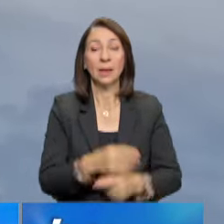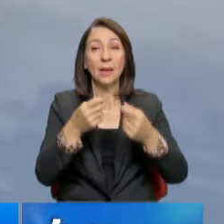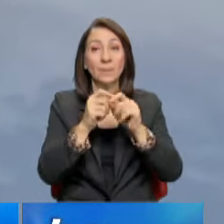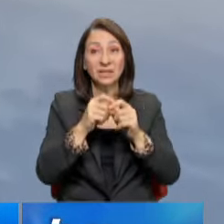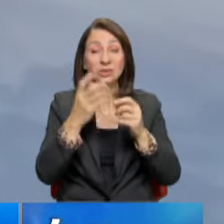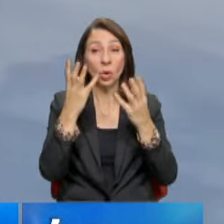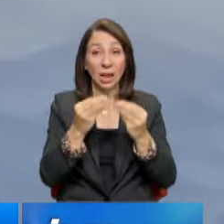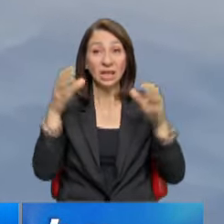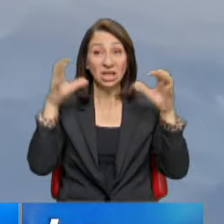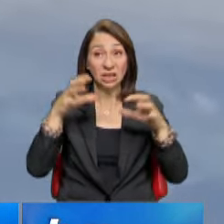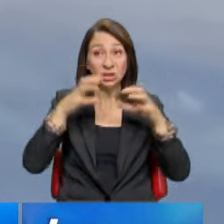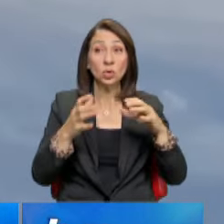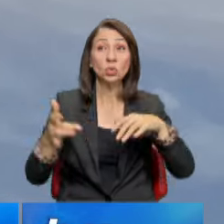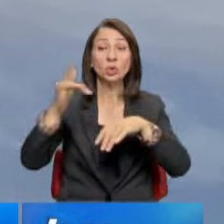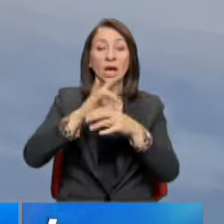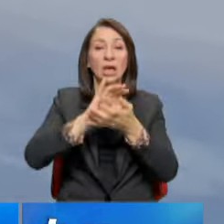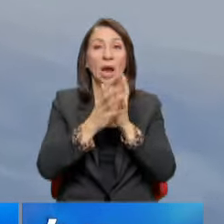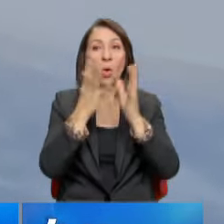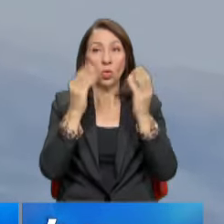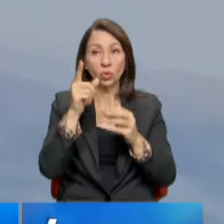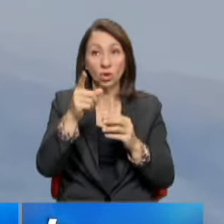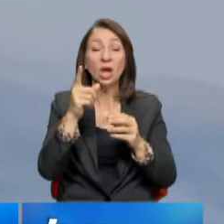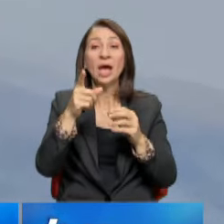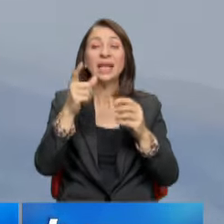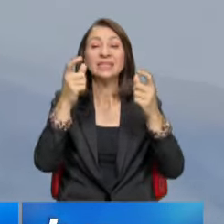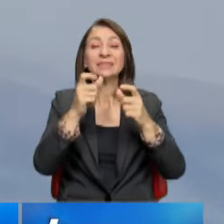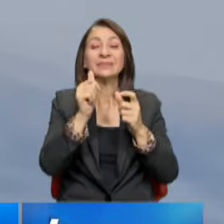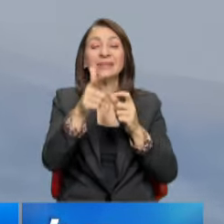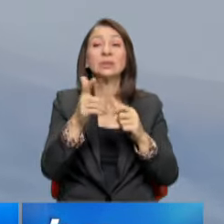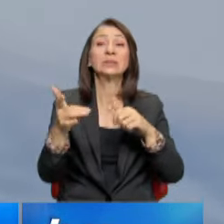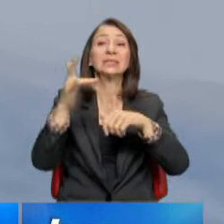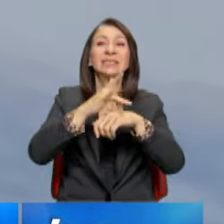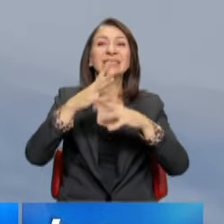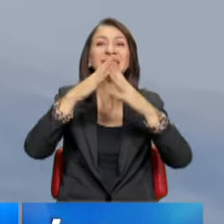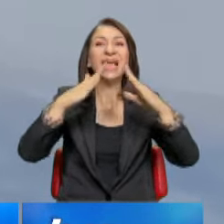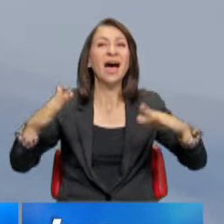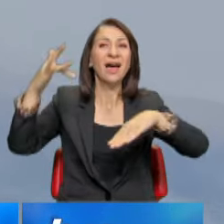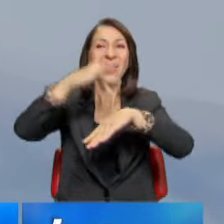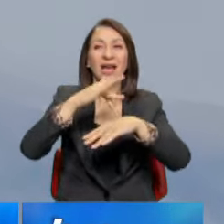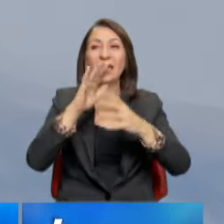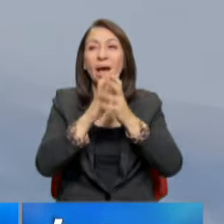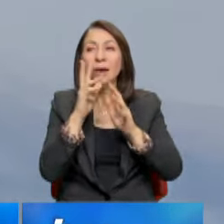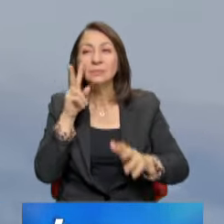Bitlis'te de etkili olan yağışlar yükseklere kar olarak düştü. Adil Cevaz ilçesinin yükseklerinde kar manzarası oluştu.